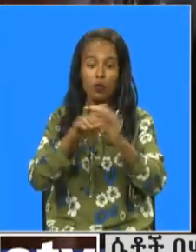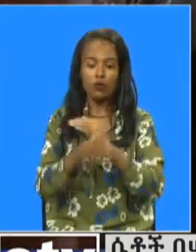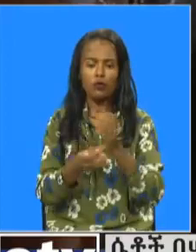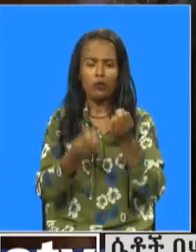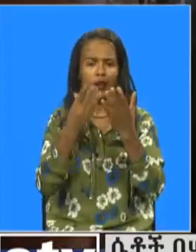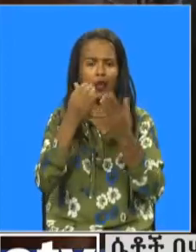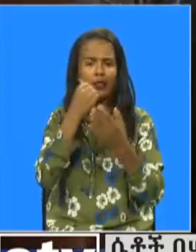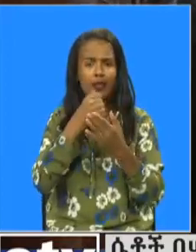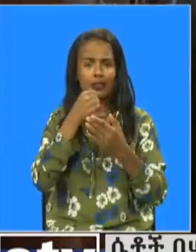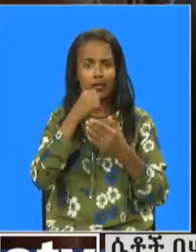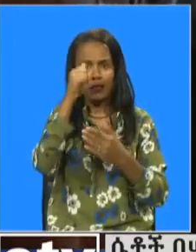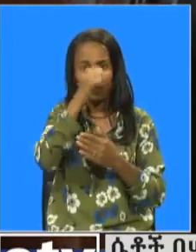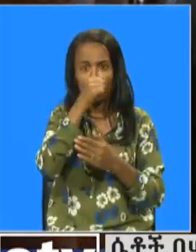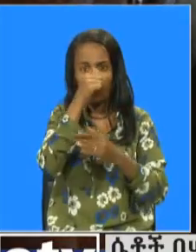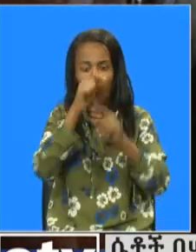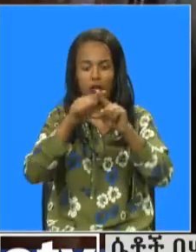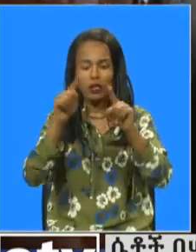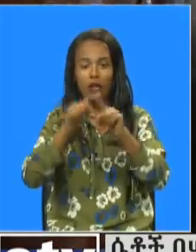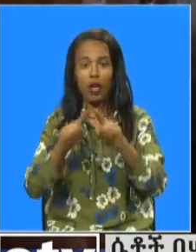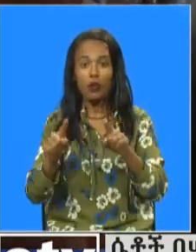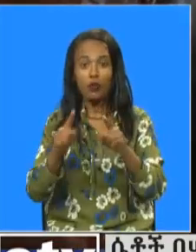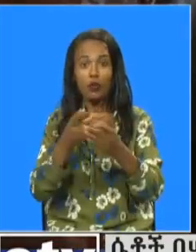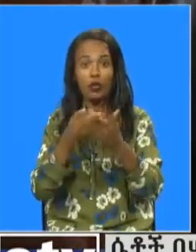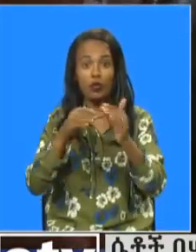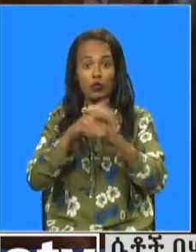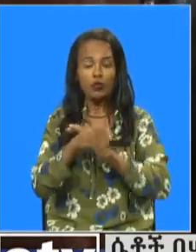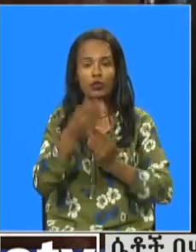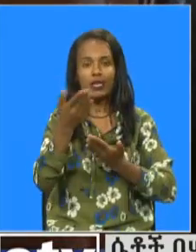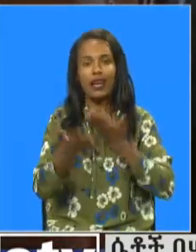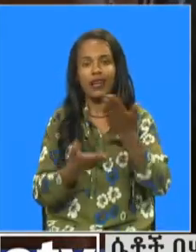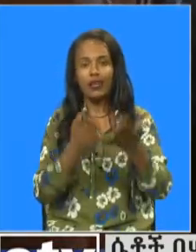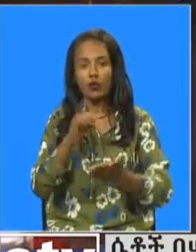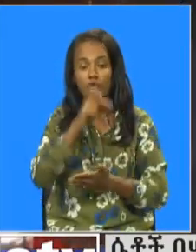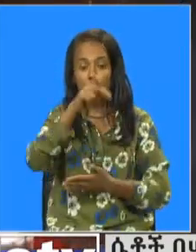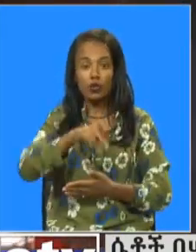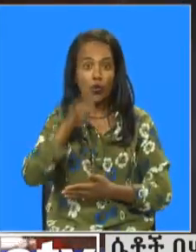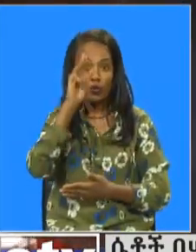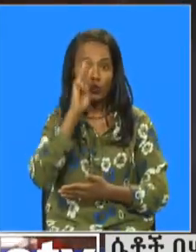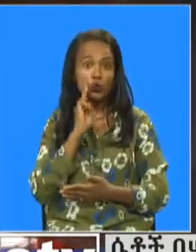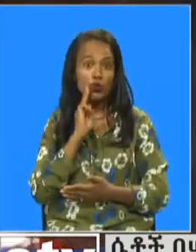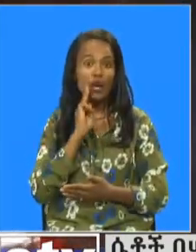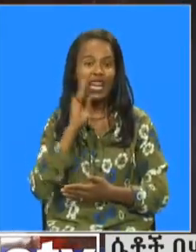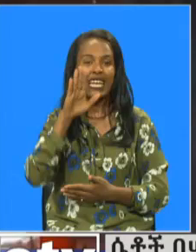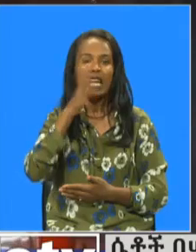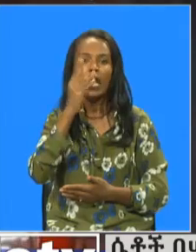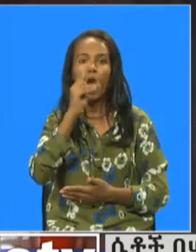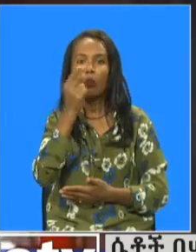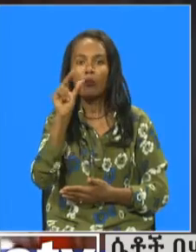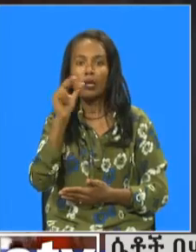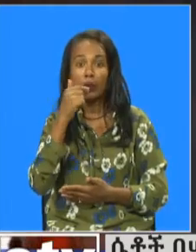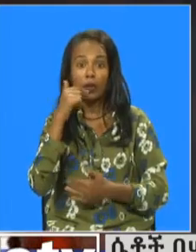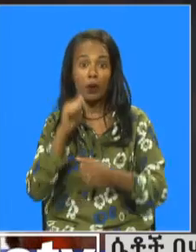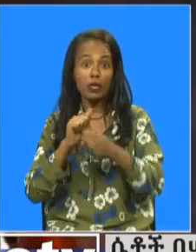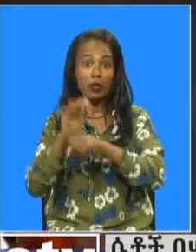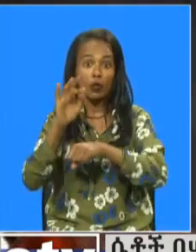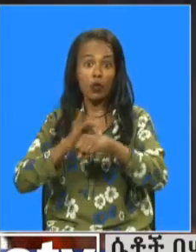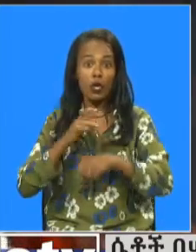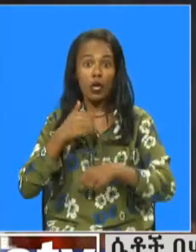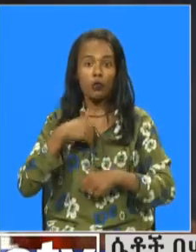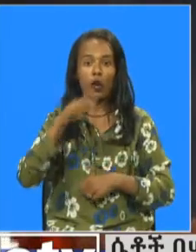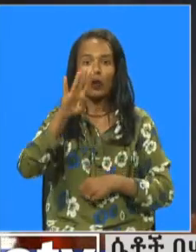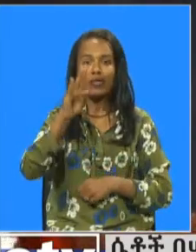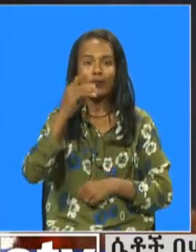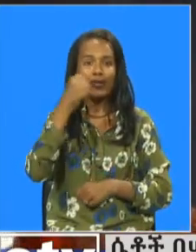በርካታ ሴት ኢትዮጵያውያን በተለያዩ ዘርፎች ውስጥ እያገለገሉ ሲሆን በደቡብ ሱዳን ጋምቢ በተባለ ስፍራ በተልእኮ ላይ ካሉት